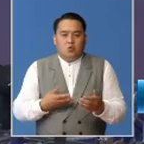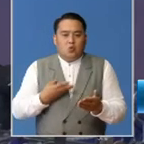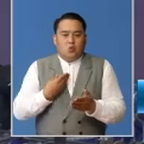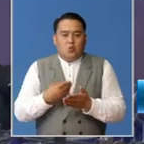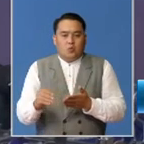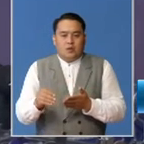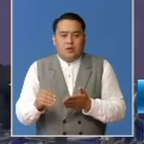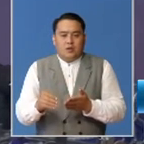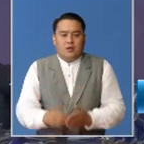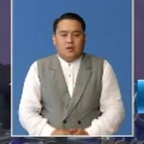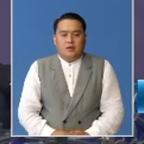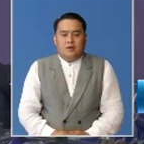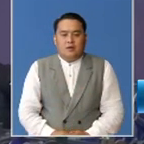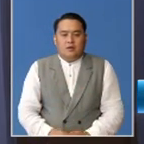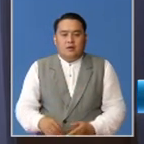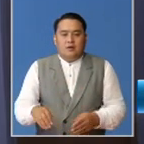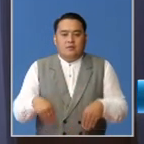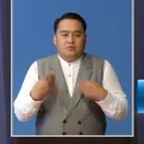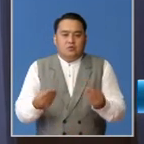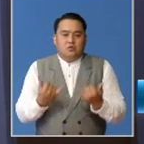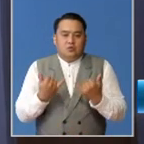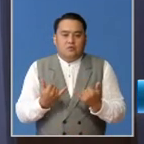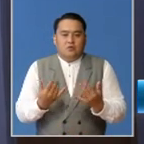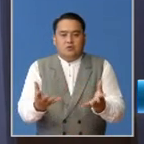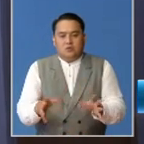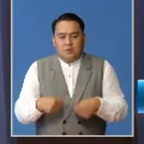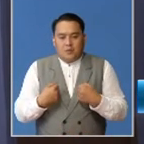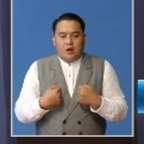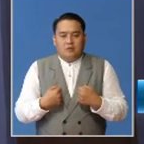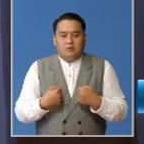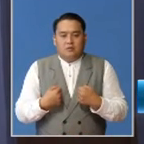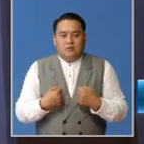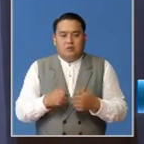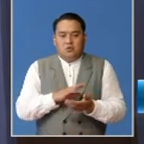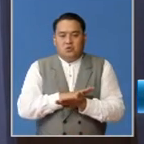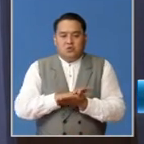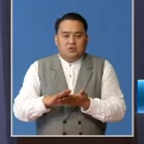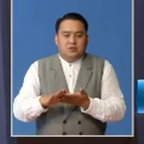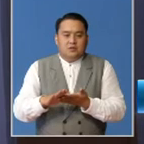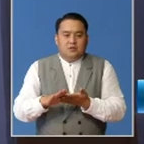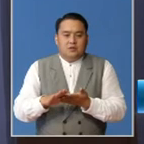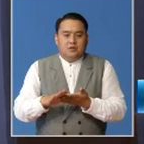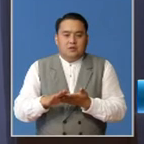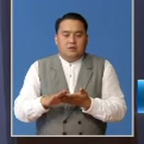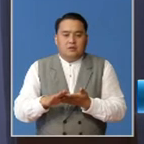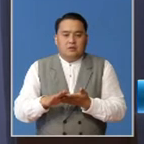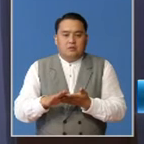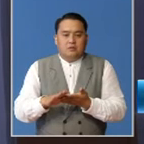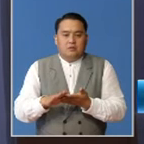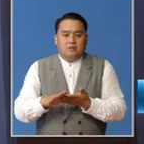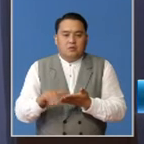нашей прачечной. Вещи я сдала вчера, сегодня уже пришла забрать. Они очень чистые, не